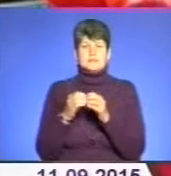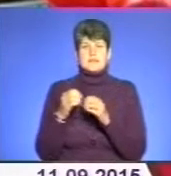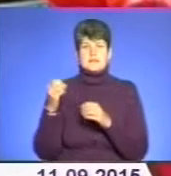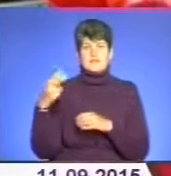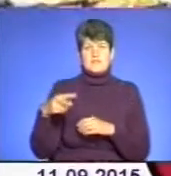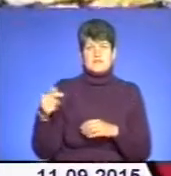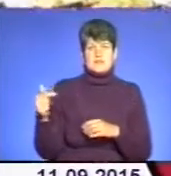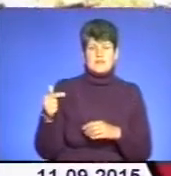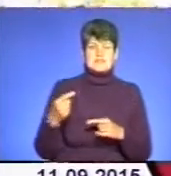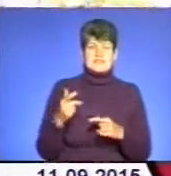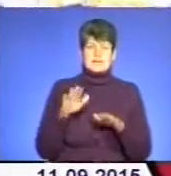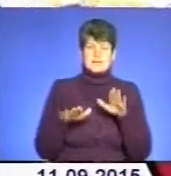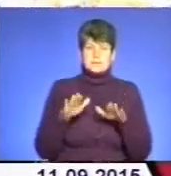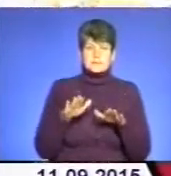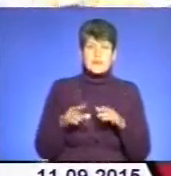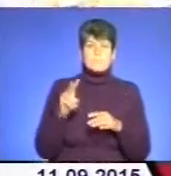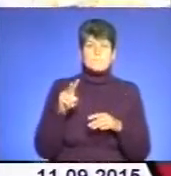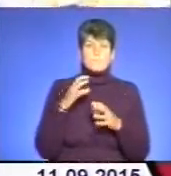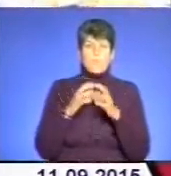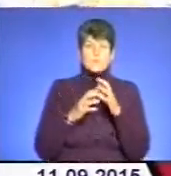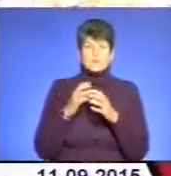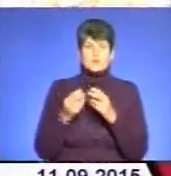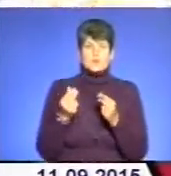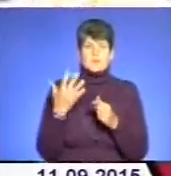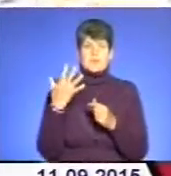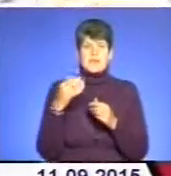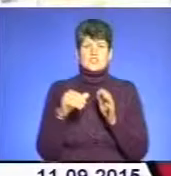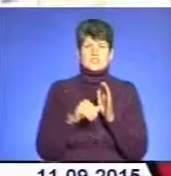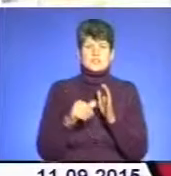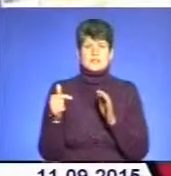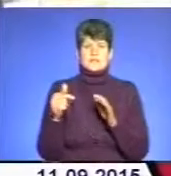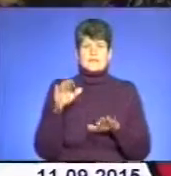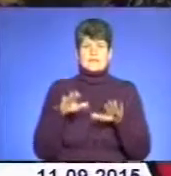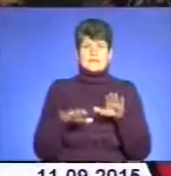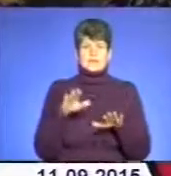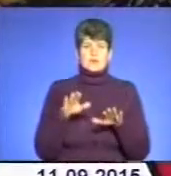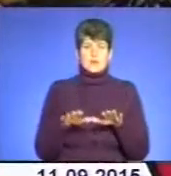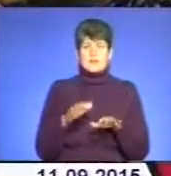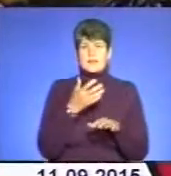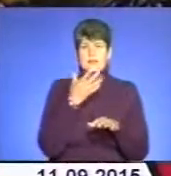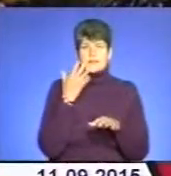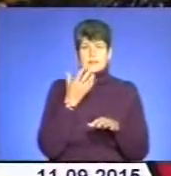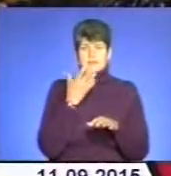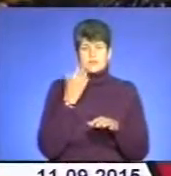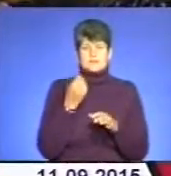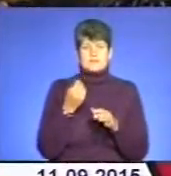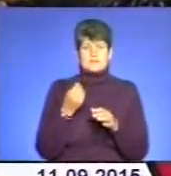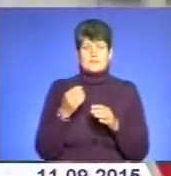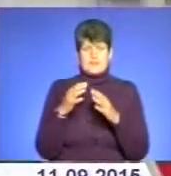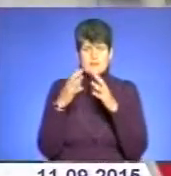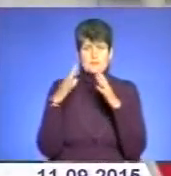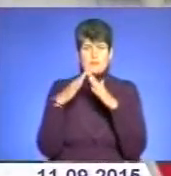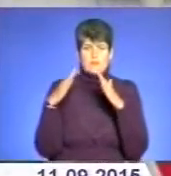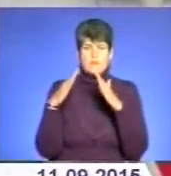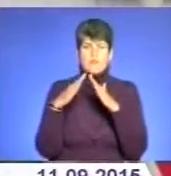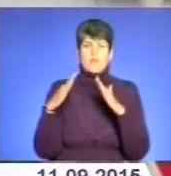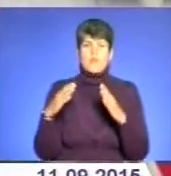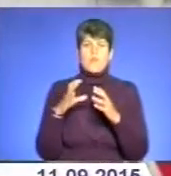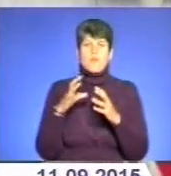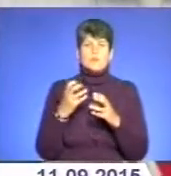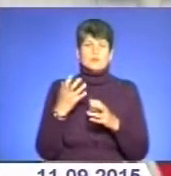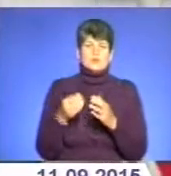кілограм. Помідори херсонські коштують 5-6 гривень за кілограм, тепличні – дорожчі. Недорого можна купити